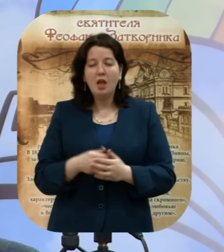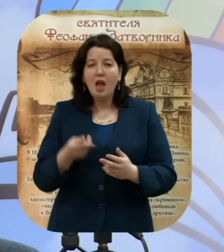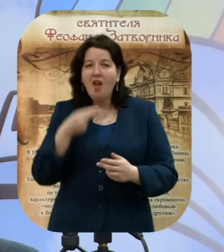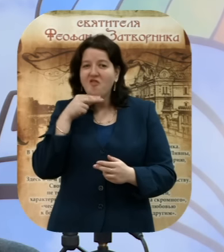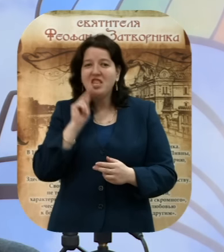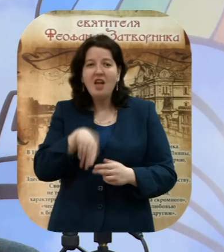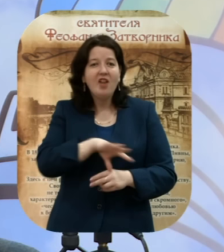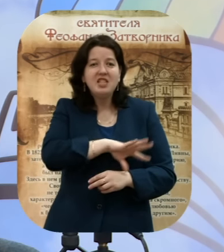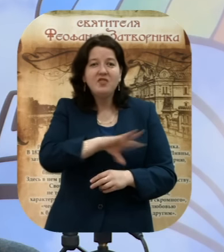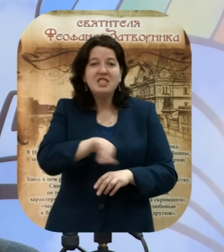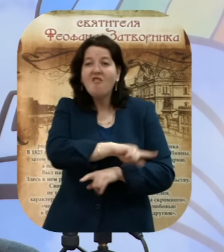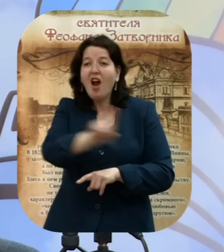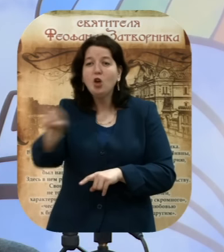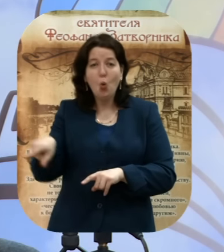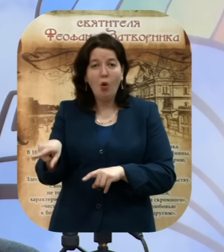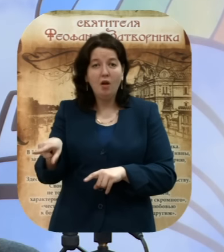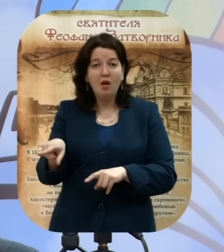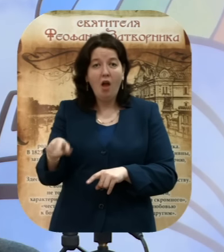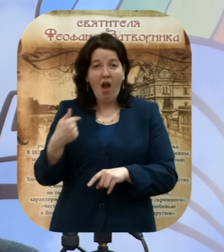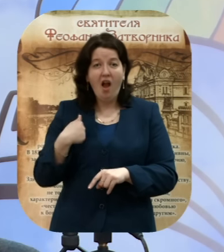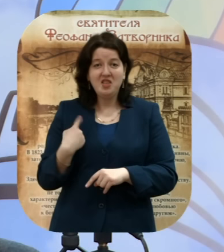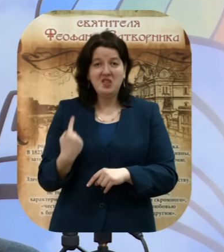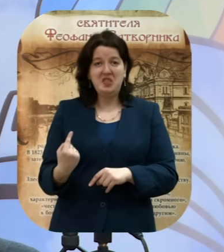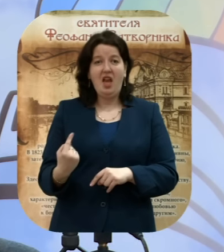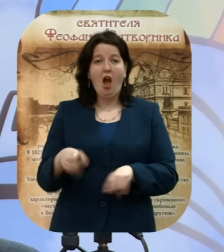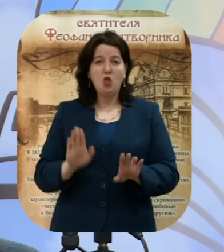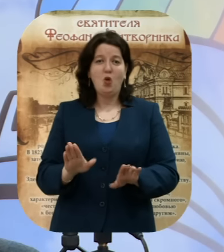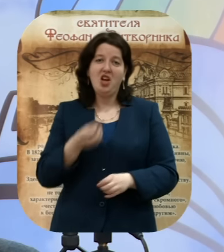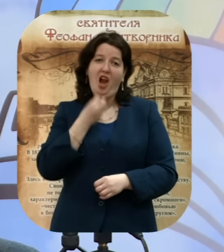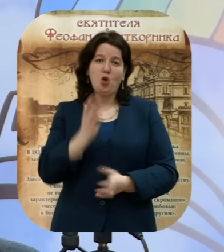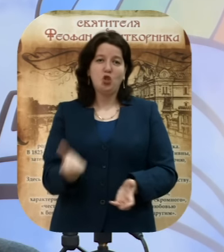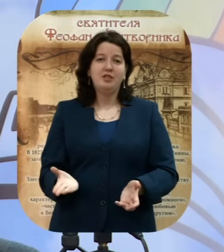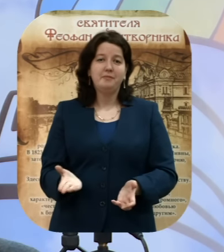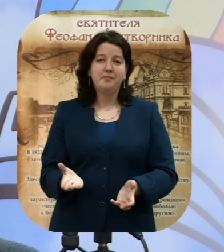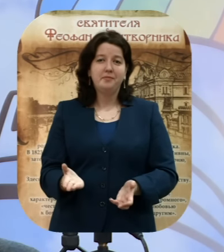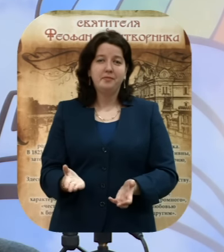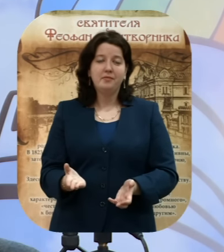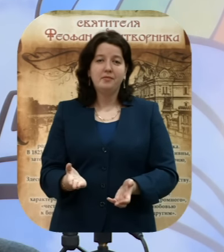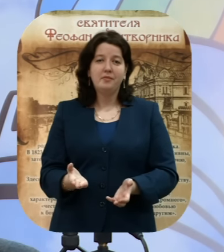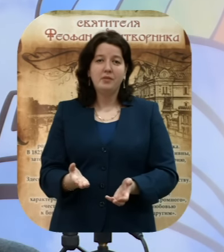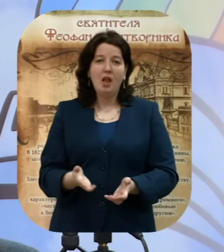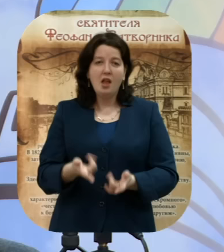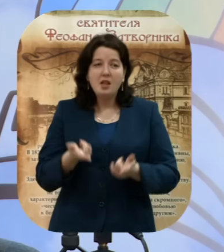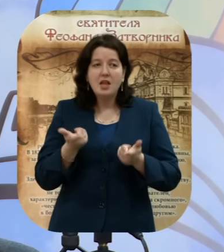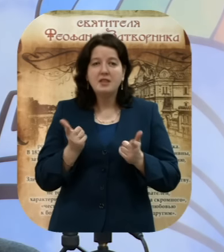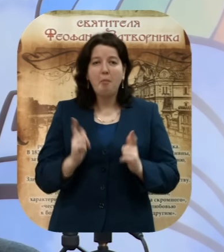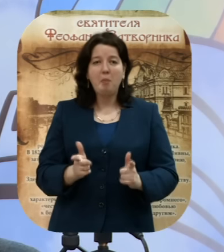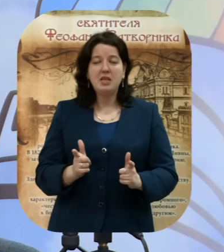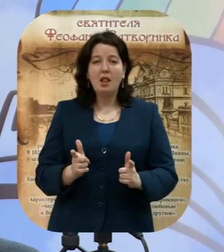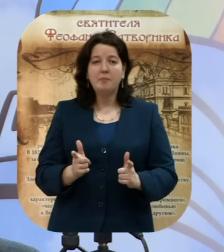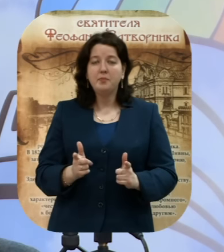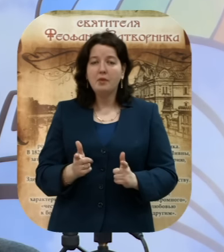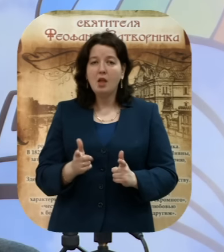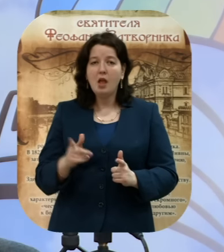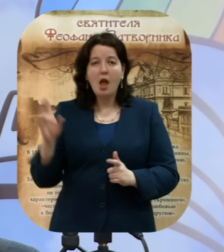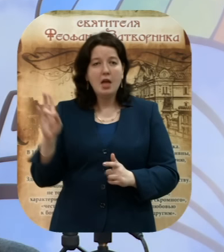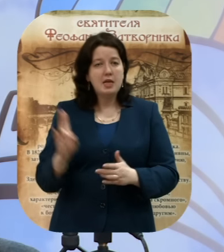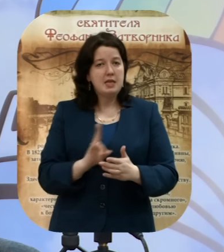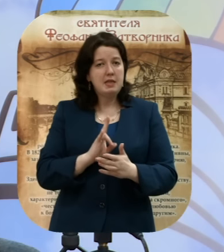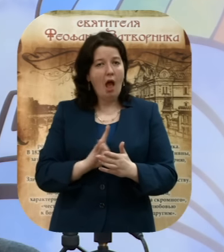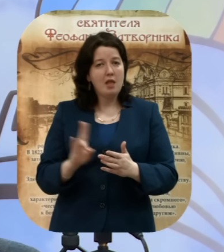Виноваты все вокруг меня, один я только хороший. На самом деле